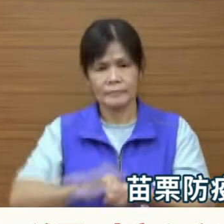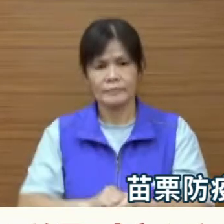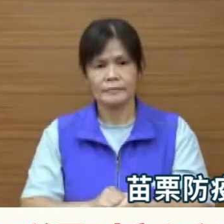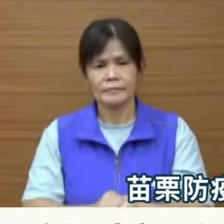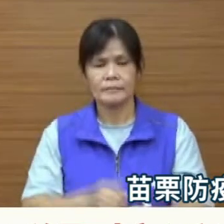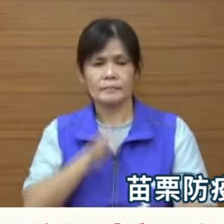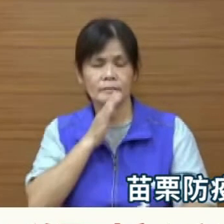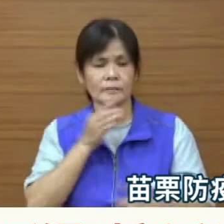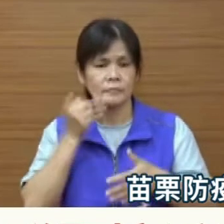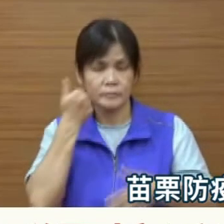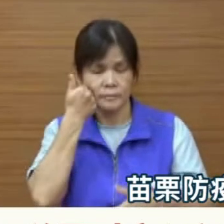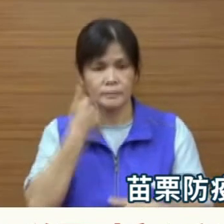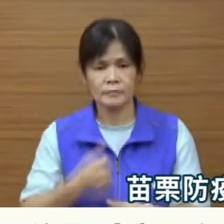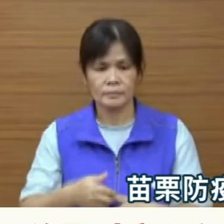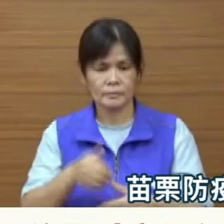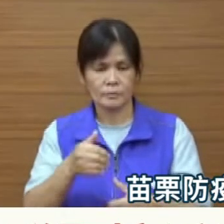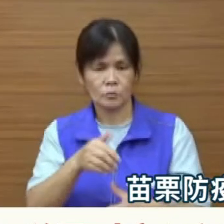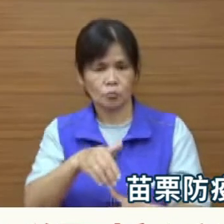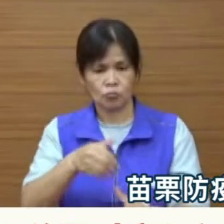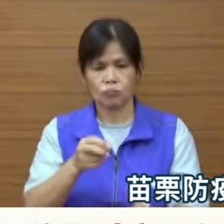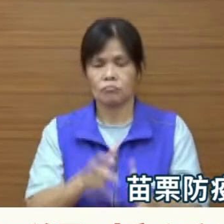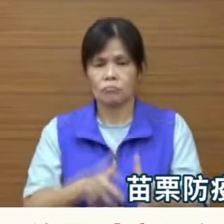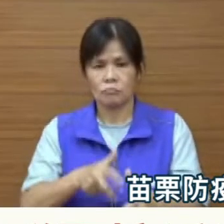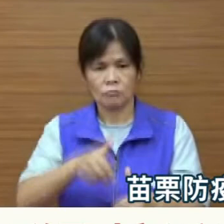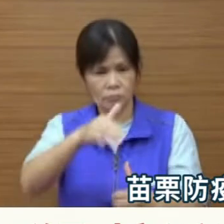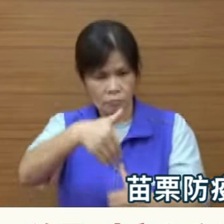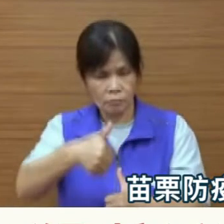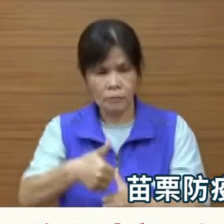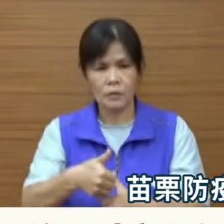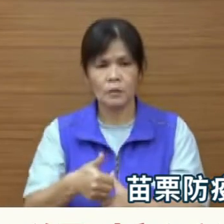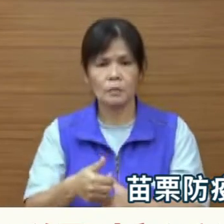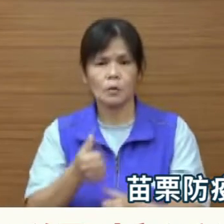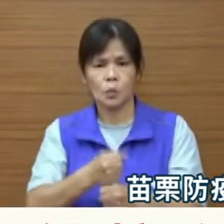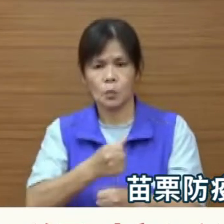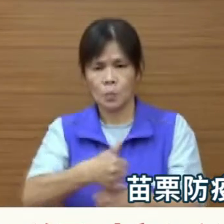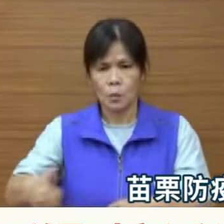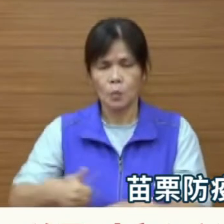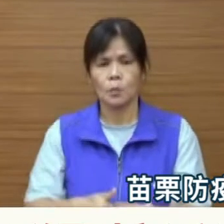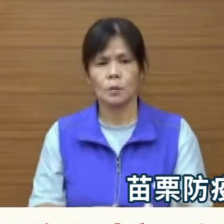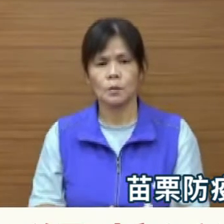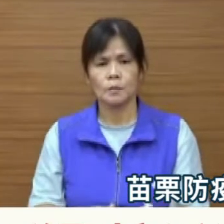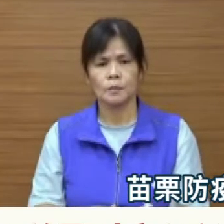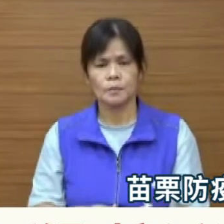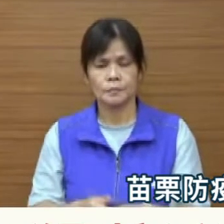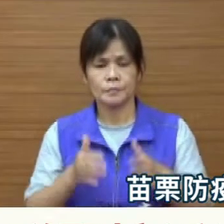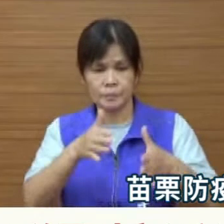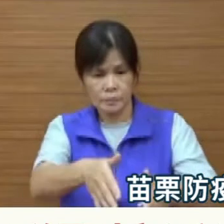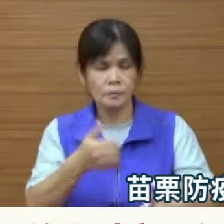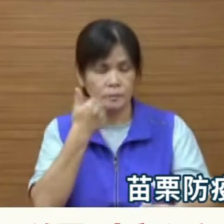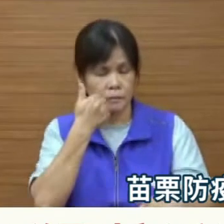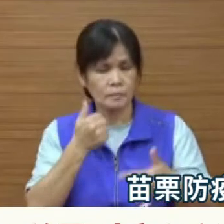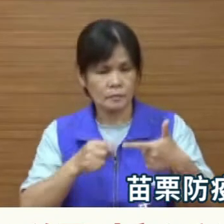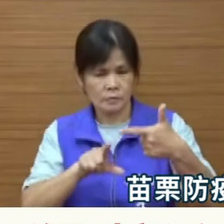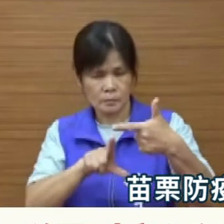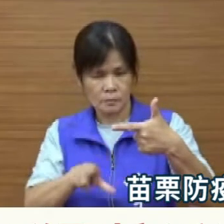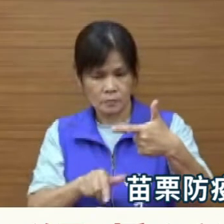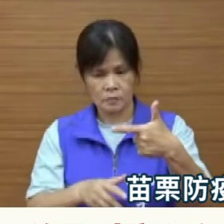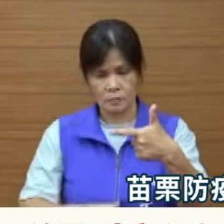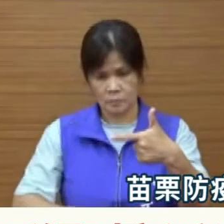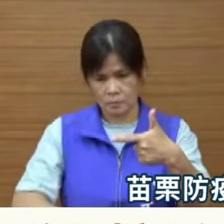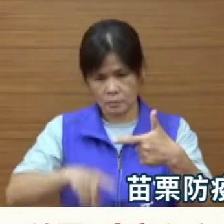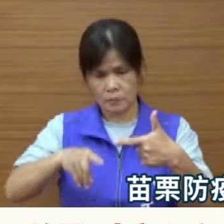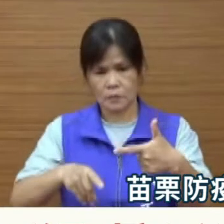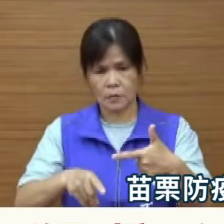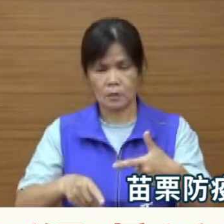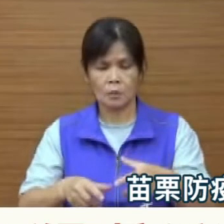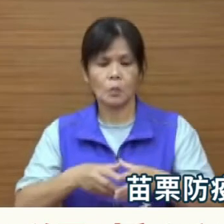病例，是企业金融移工。那么他这个个案呢、也已经在六月初的时候就